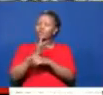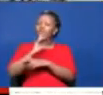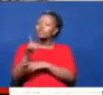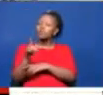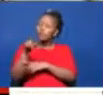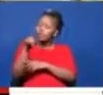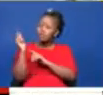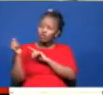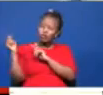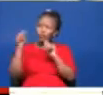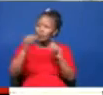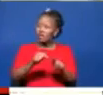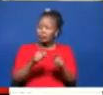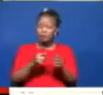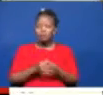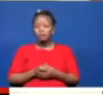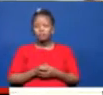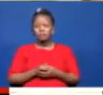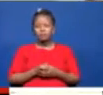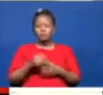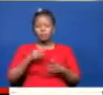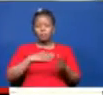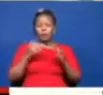hapa? Ni kwa sababu